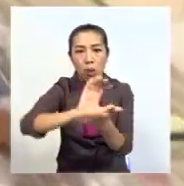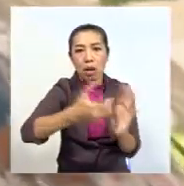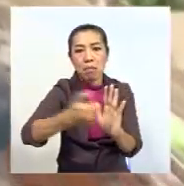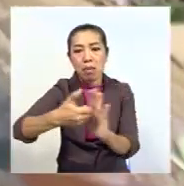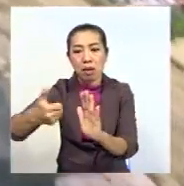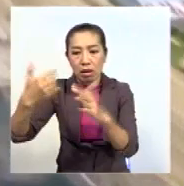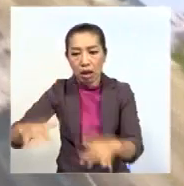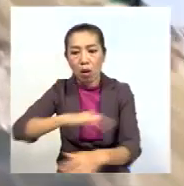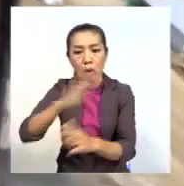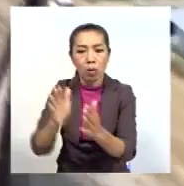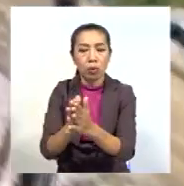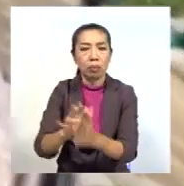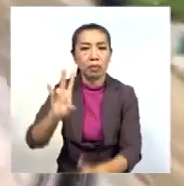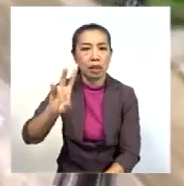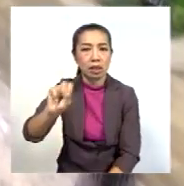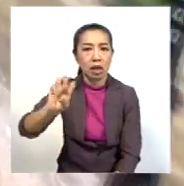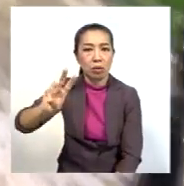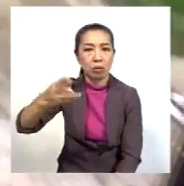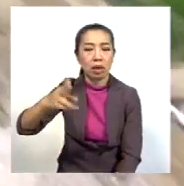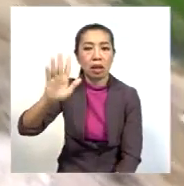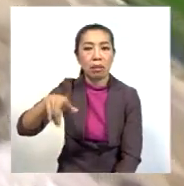ไปแล้วนะคะรวมอยู่ที่